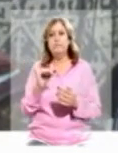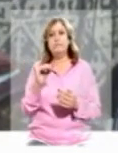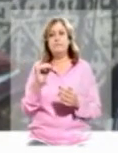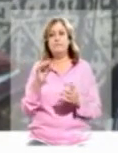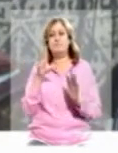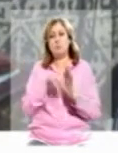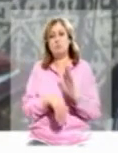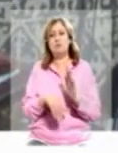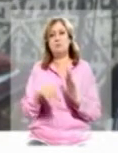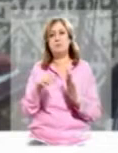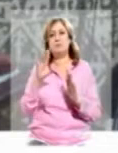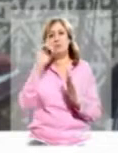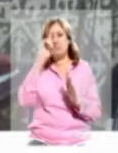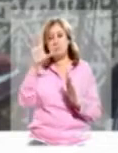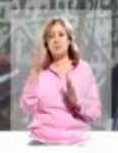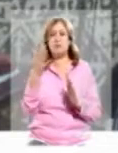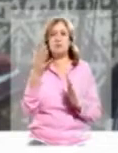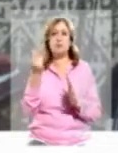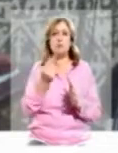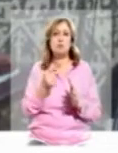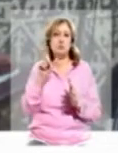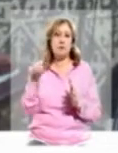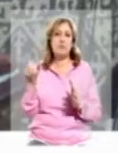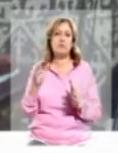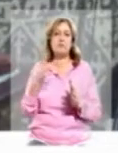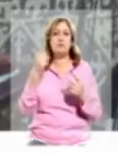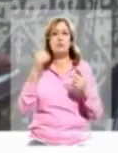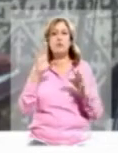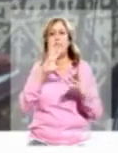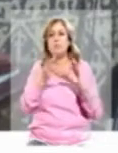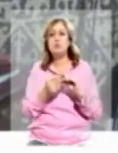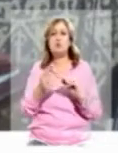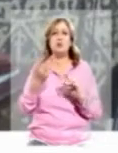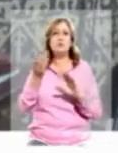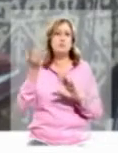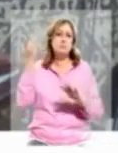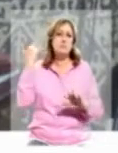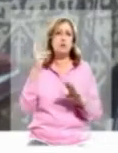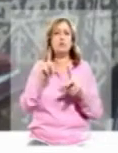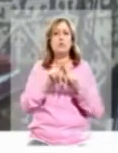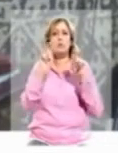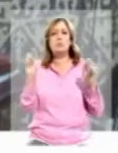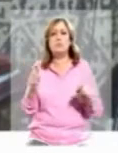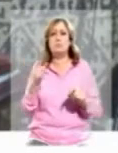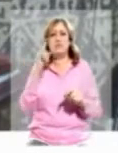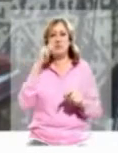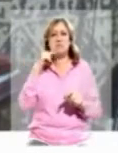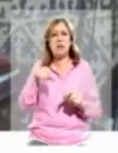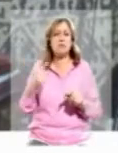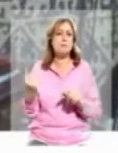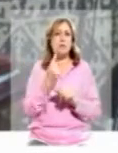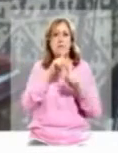в том числе и знаменитых, именитых художников, основателей вообще изобразительного искусства, живописи у нас здесь, в